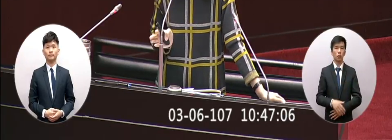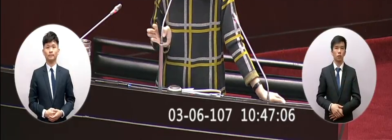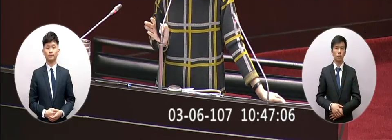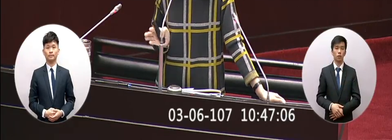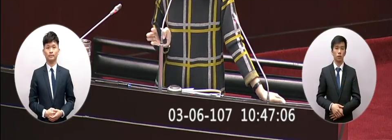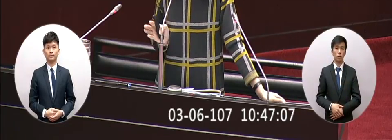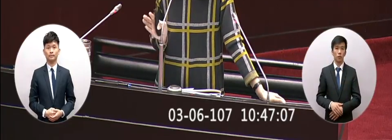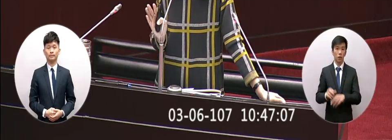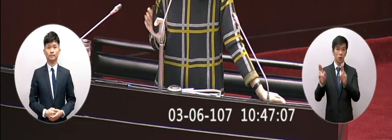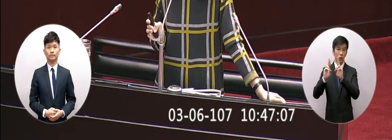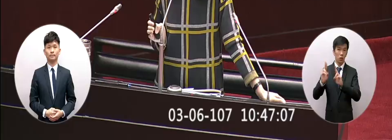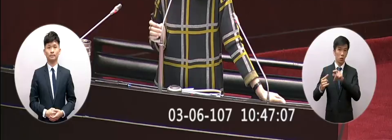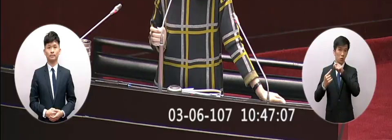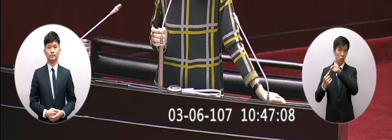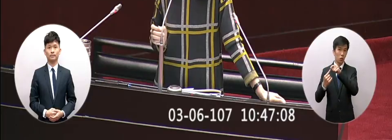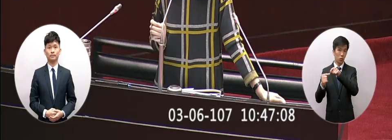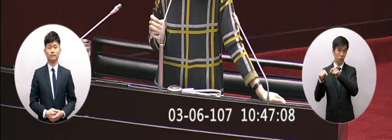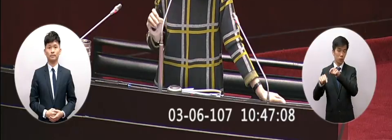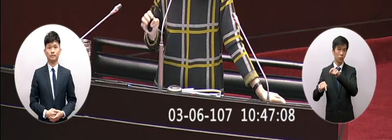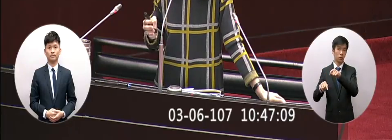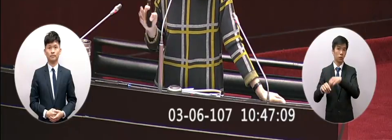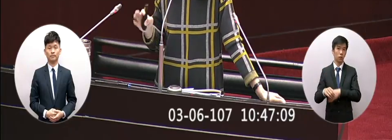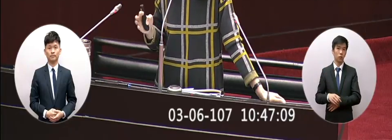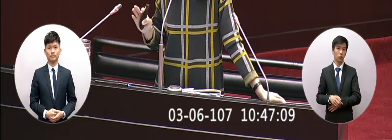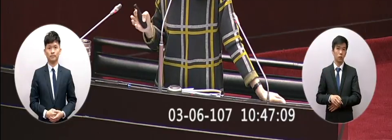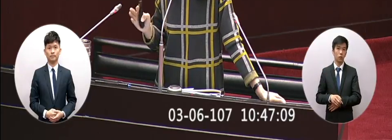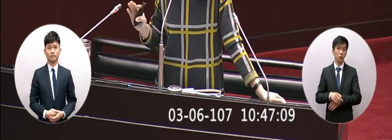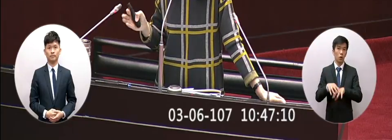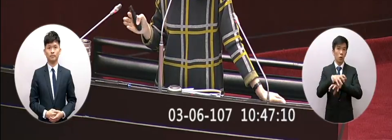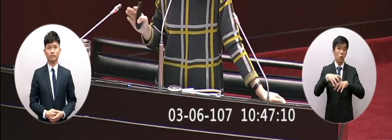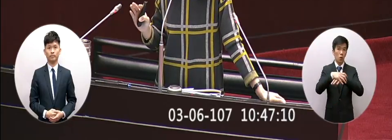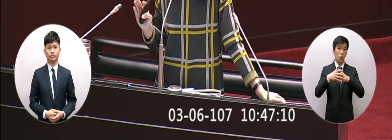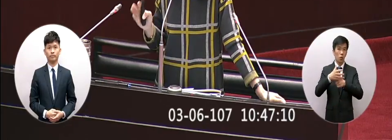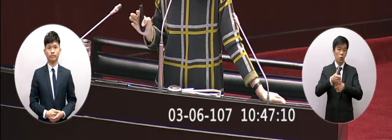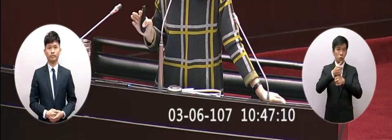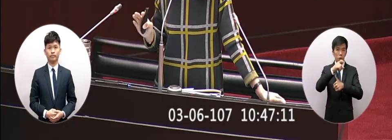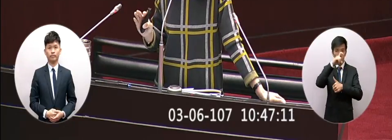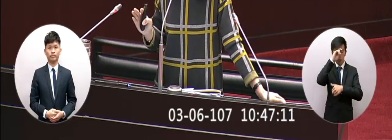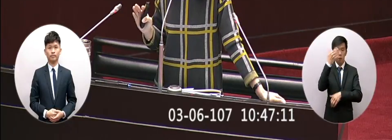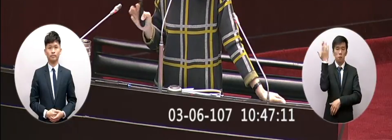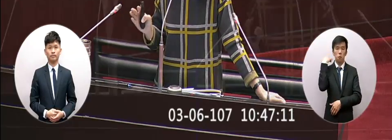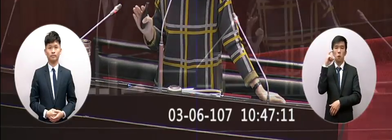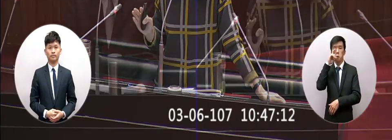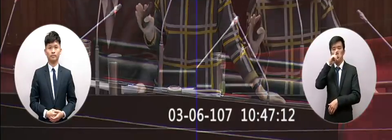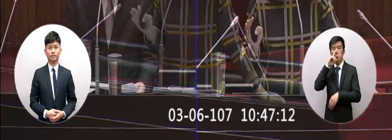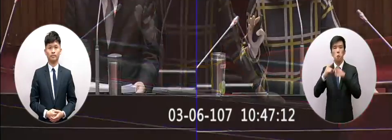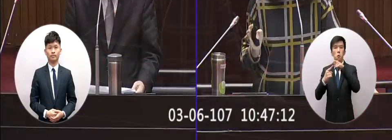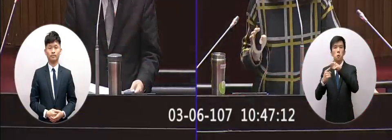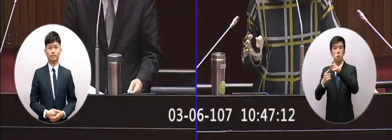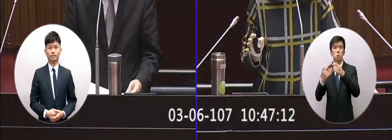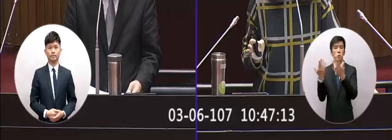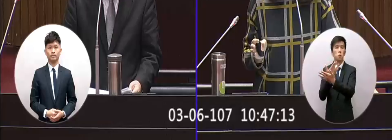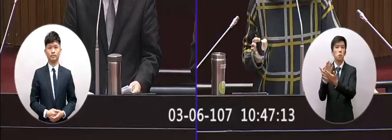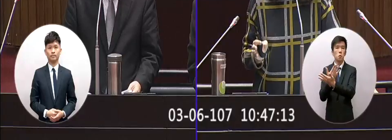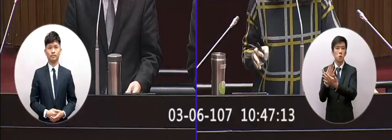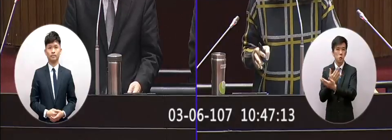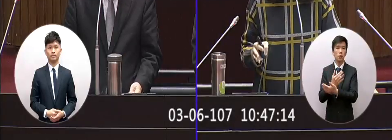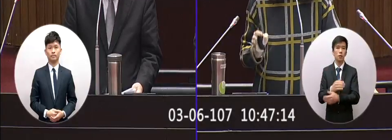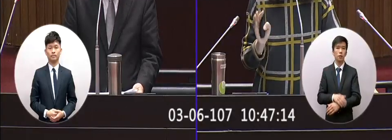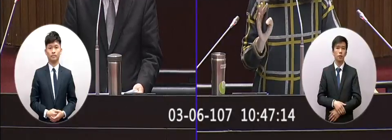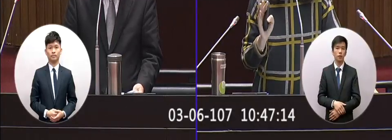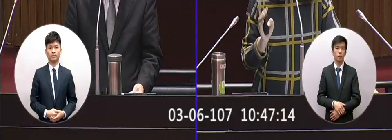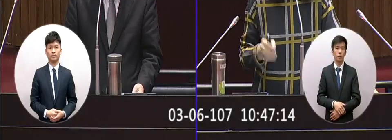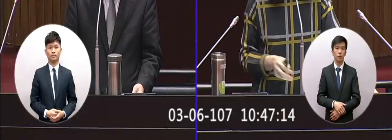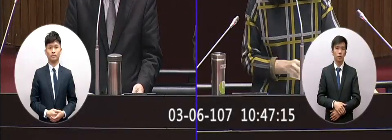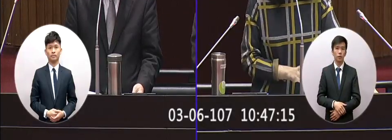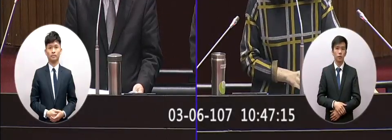哦，环保署是希望说用赶快汰换这些公车哦，来解决这个移动的一个污染源啊哦，